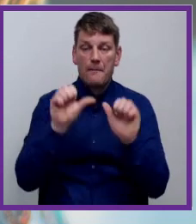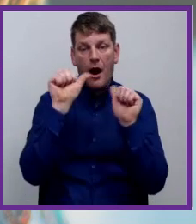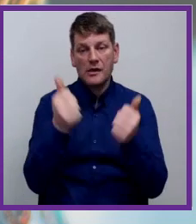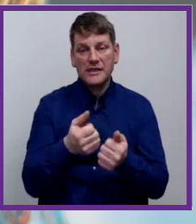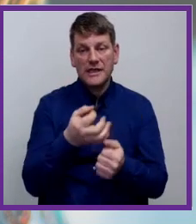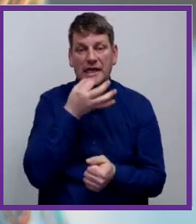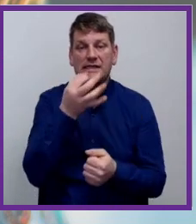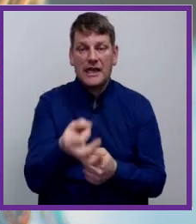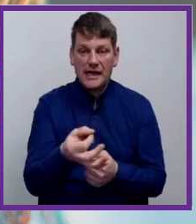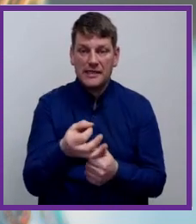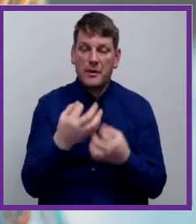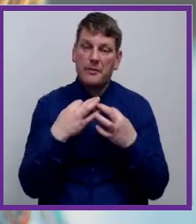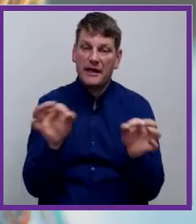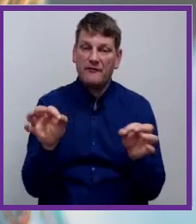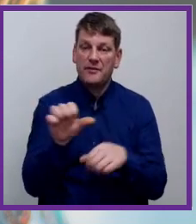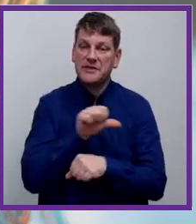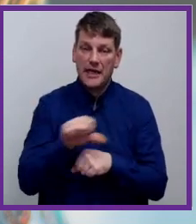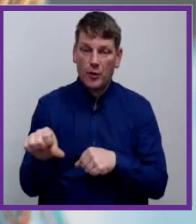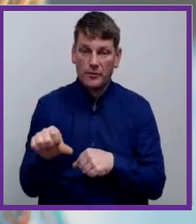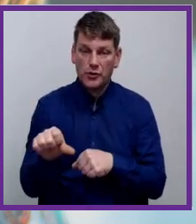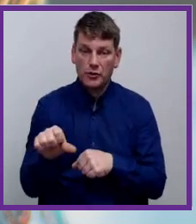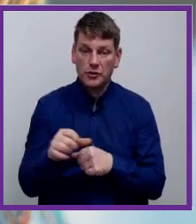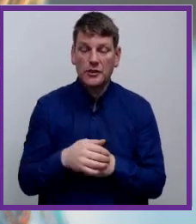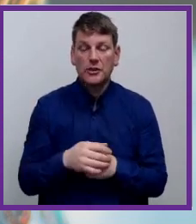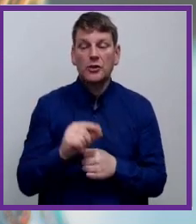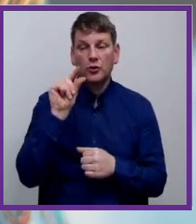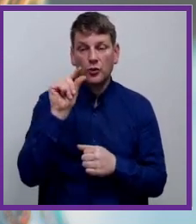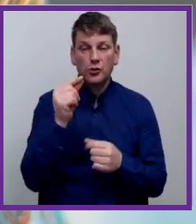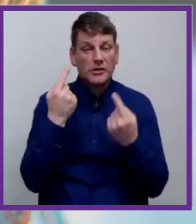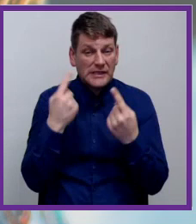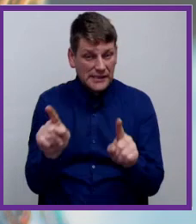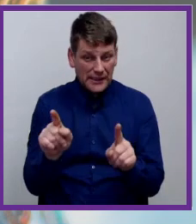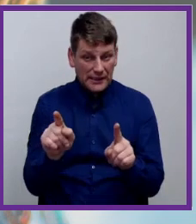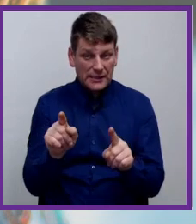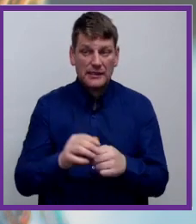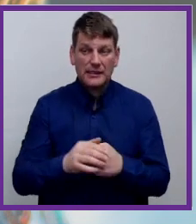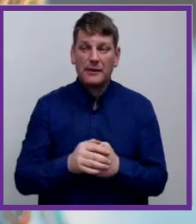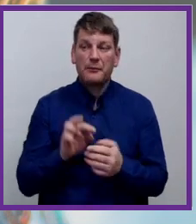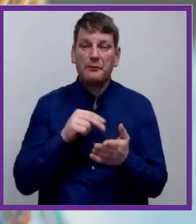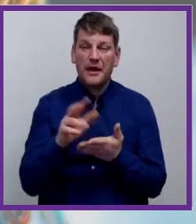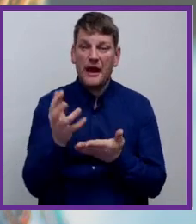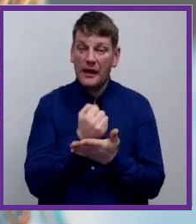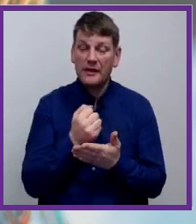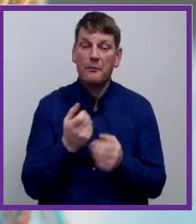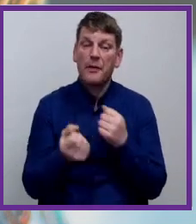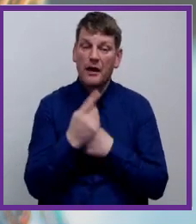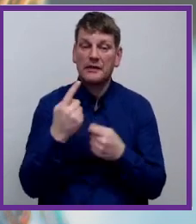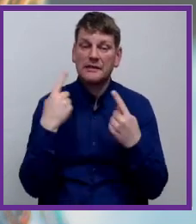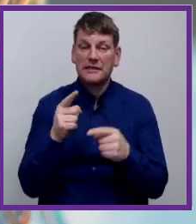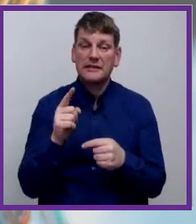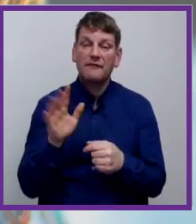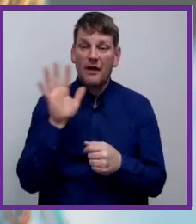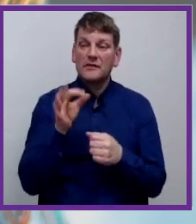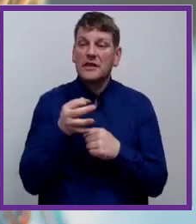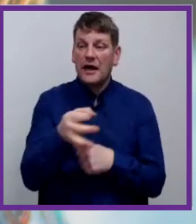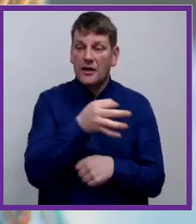mākslinieckās izteiksmes brīvības ierobežošanu. Nedaudz cita pieeja parādījās citu valstu